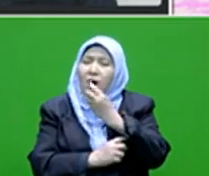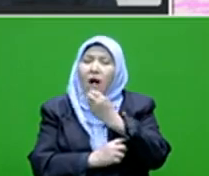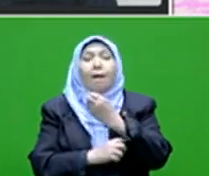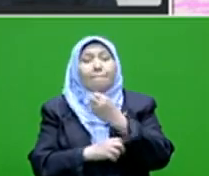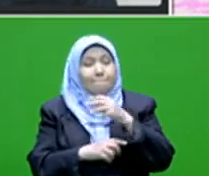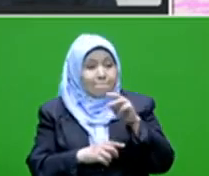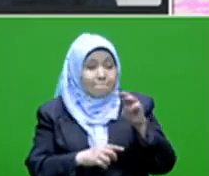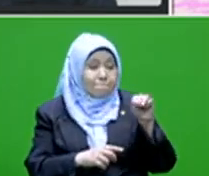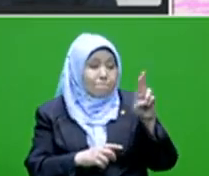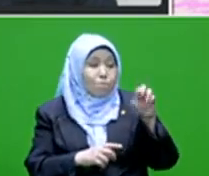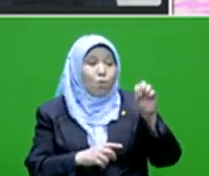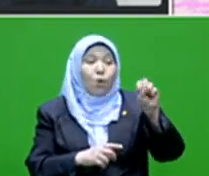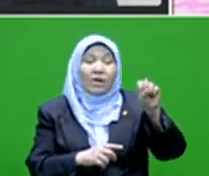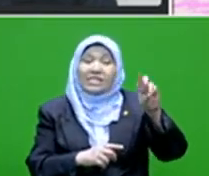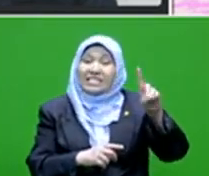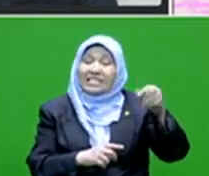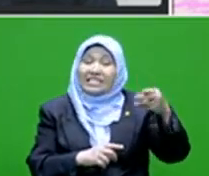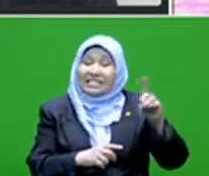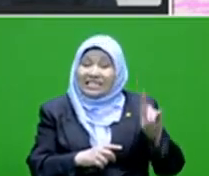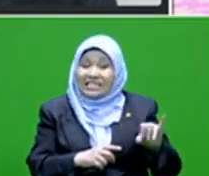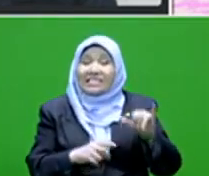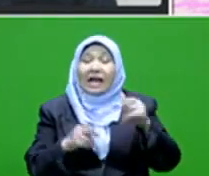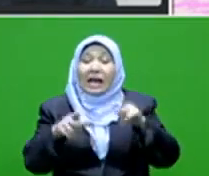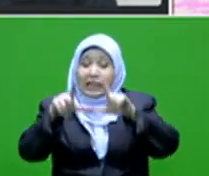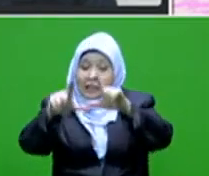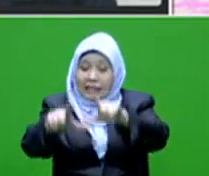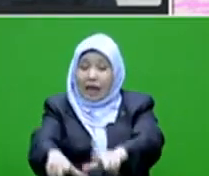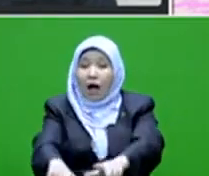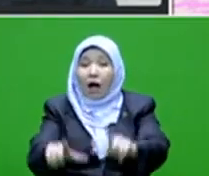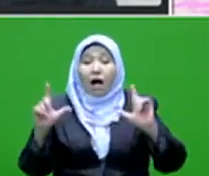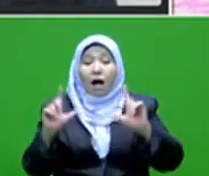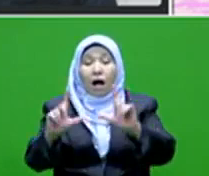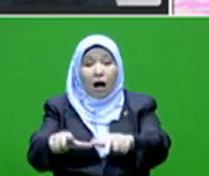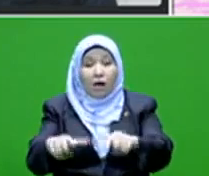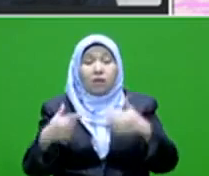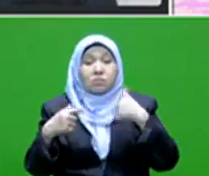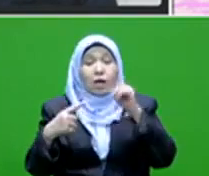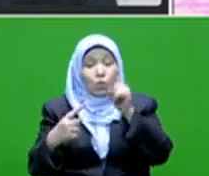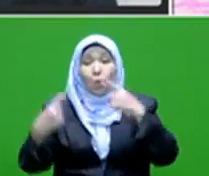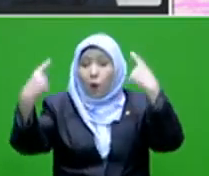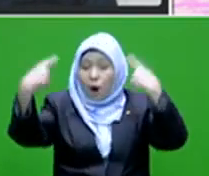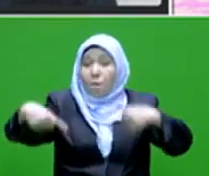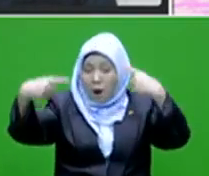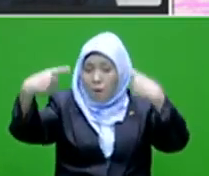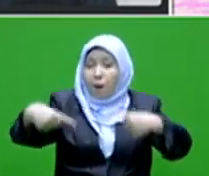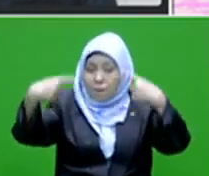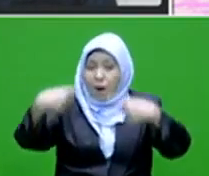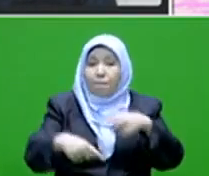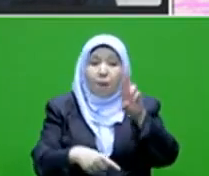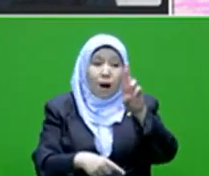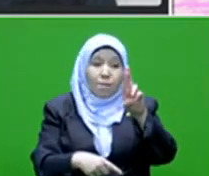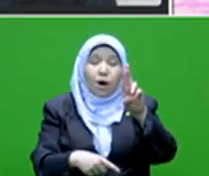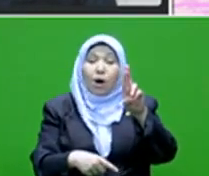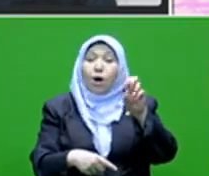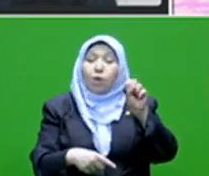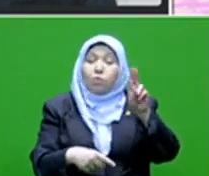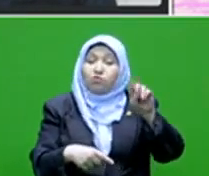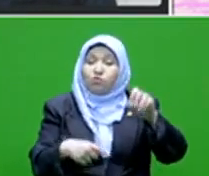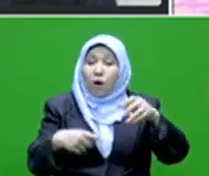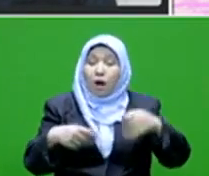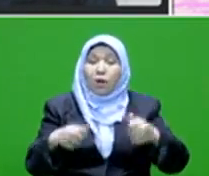Mursi nak letakkan jawatan presiden tu, dia berlaku satu rusuhan besar. Kemudian bila Mursi letak